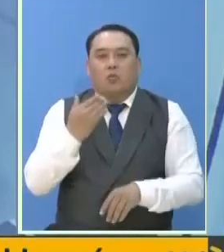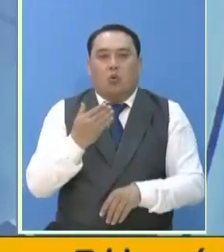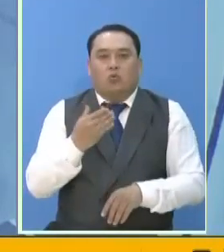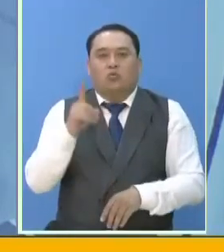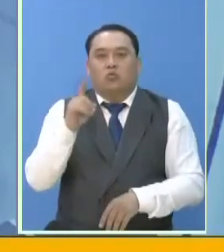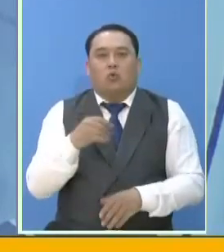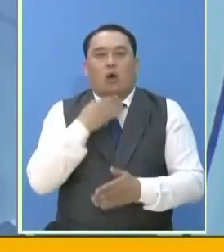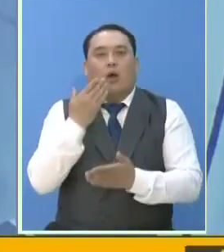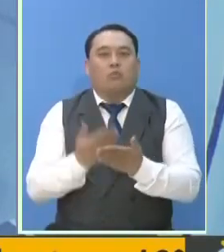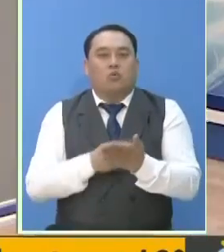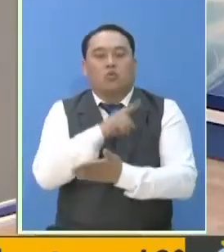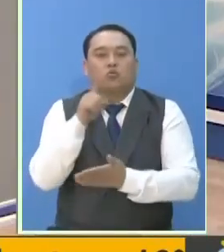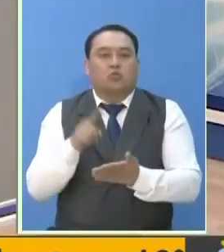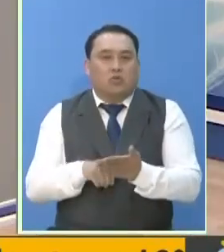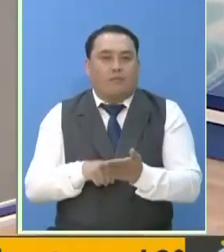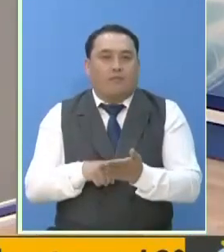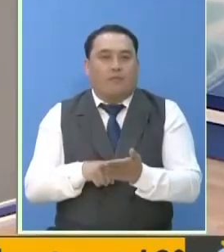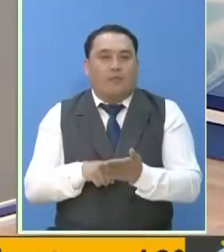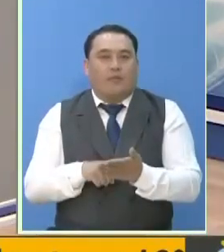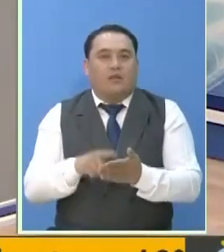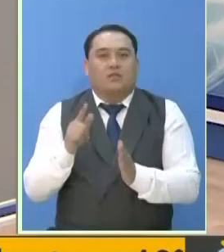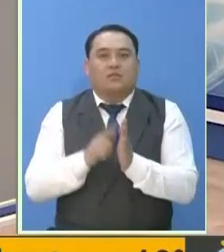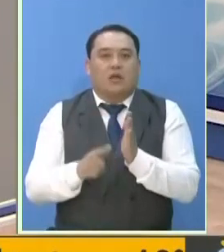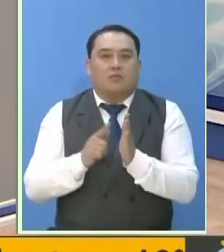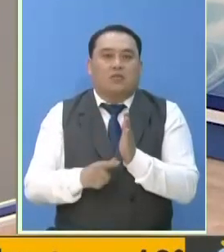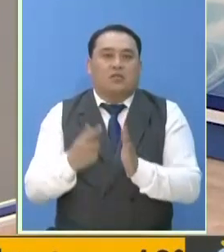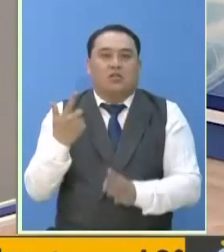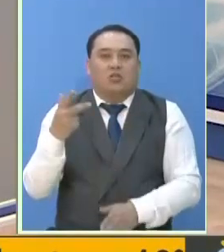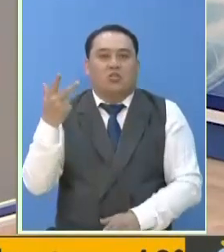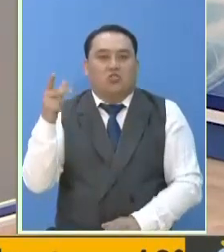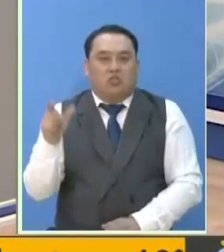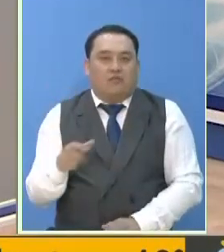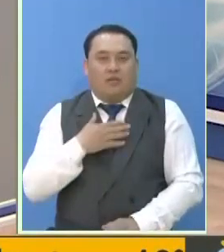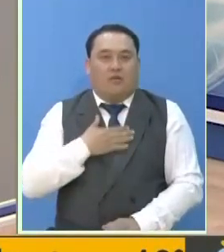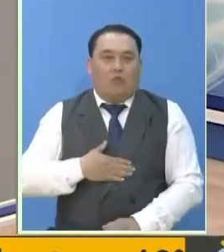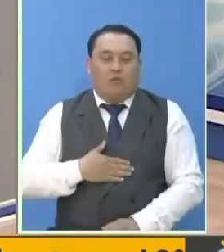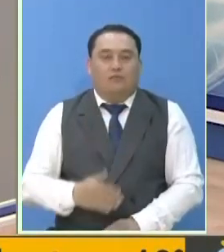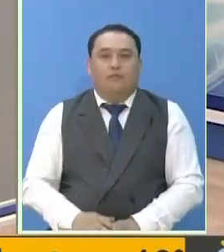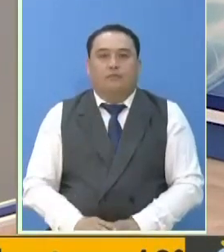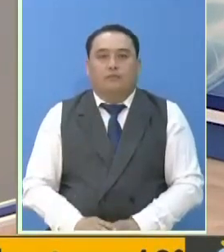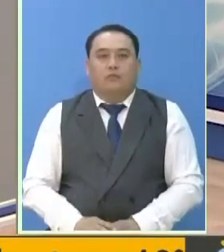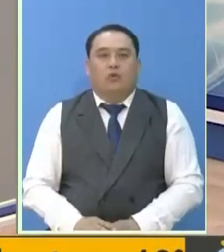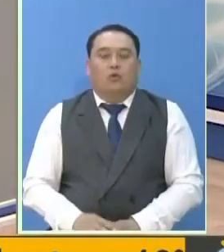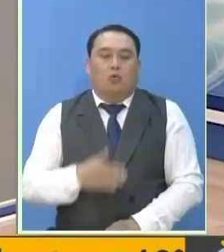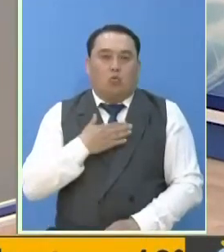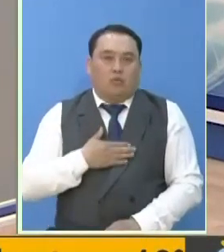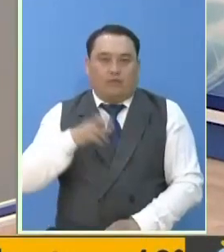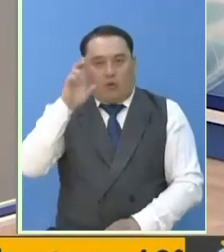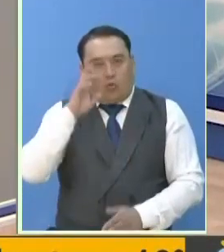100 опрошенных в Алматинской области порядка 73 человек, они довольны. То есть их устраивает